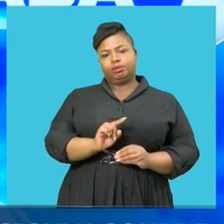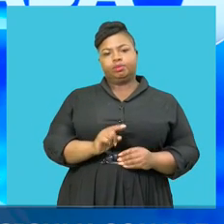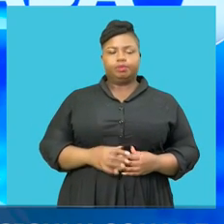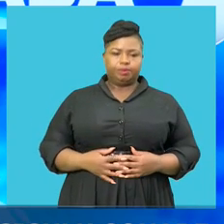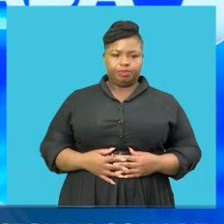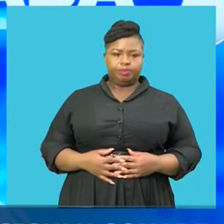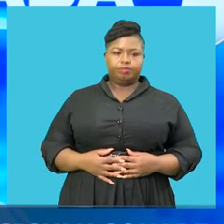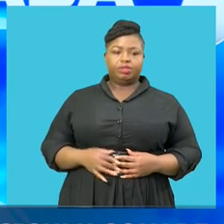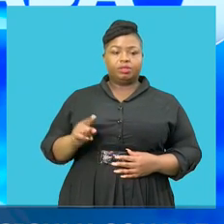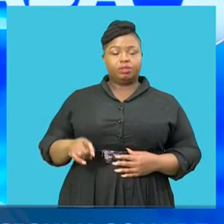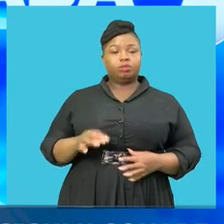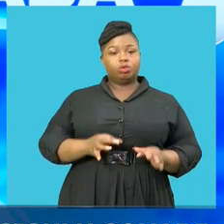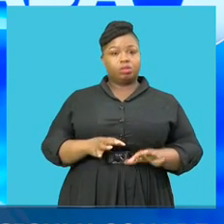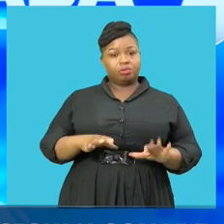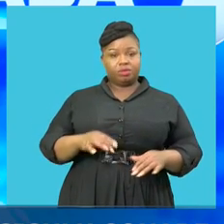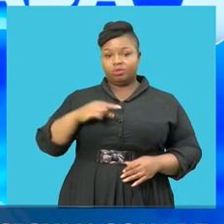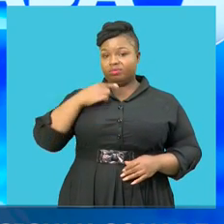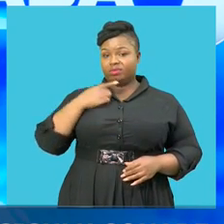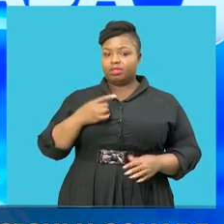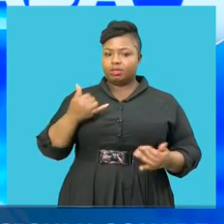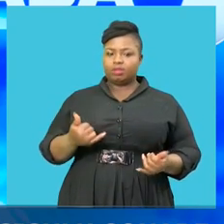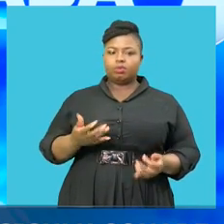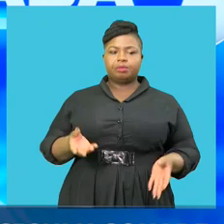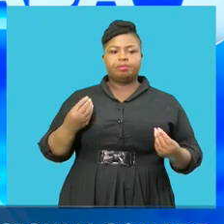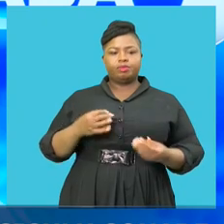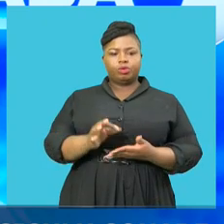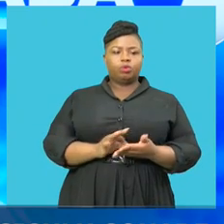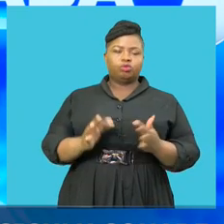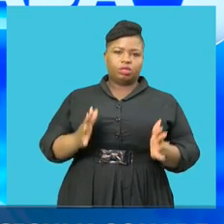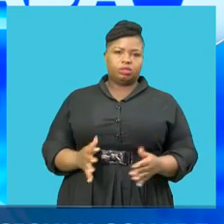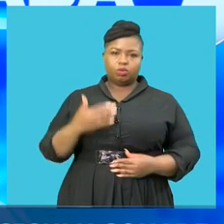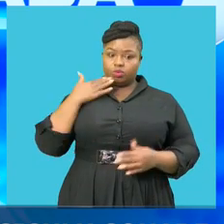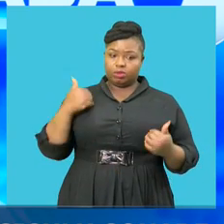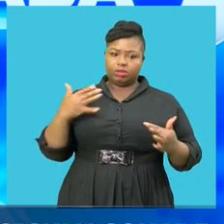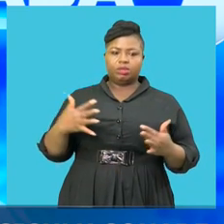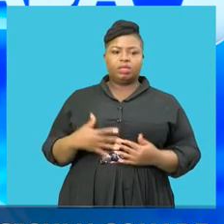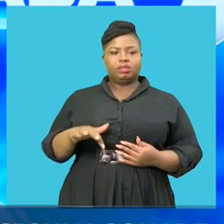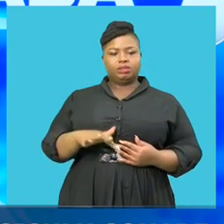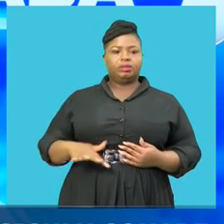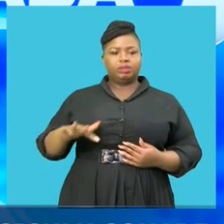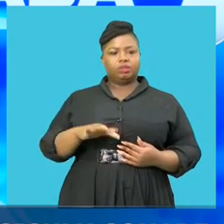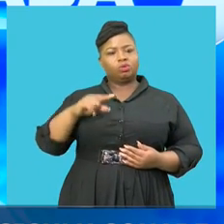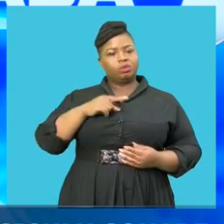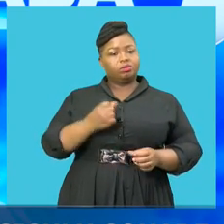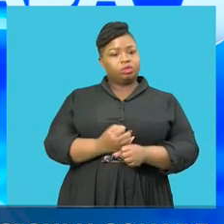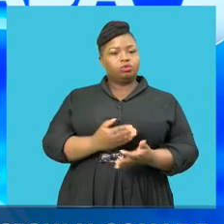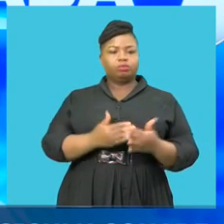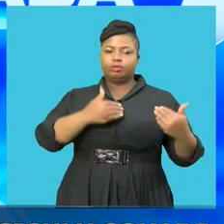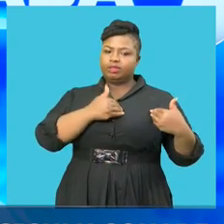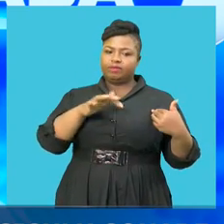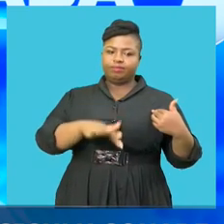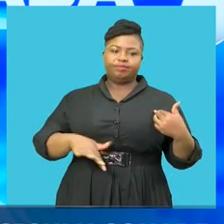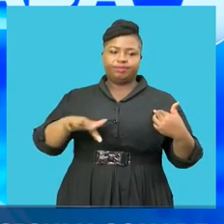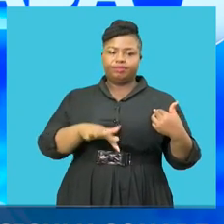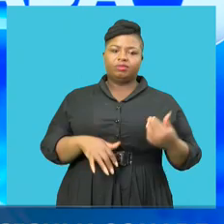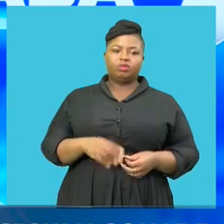ndawo. Leli qembu lengeza ngokuthi selikwazile ukuthola usonkontileka ukuthi aqale ukubiyela indawo ukuze aqinisekise ukuphepha futhi agweme